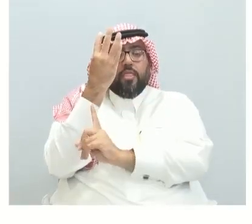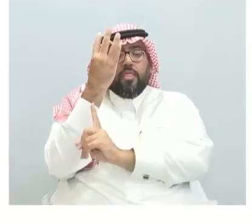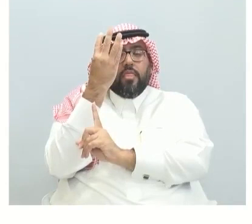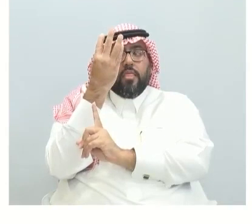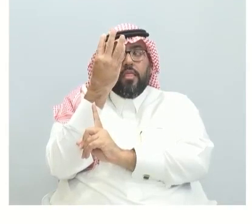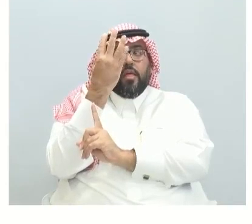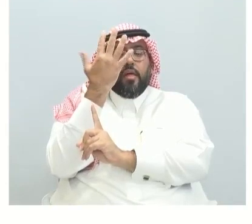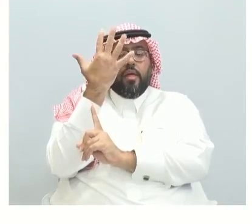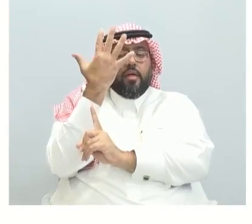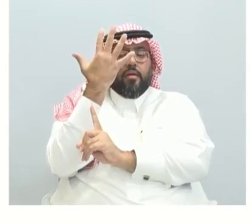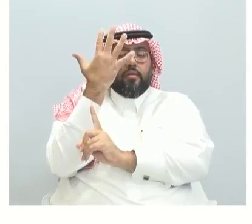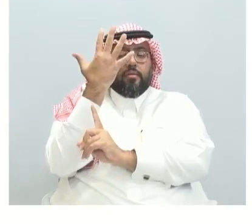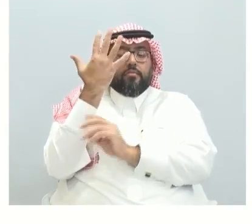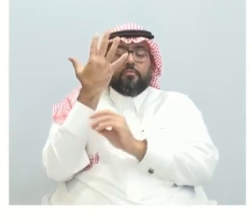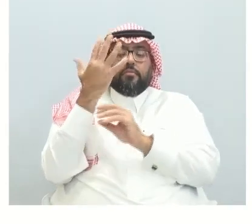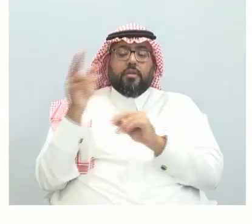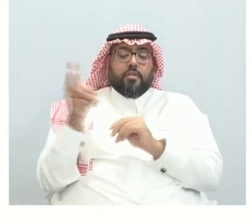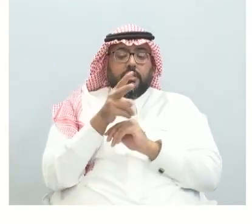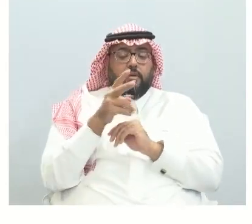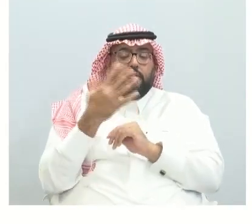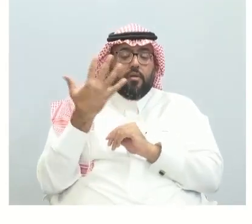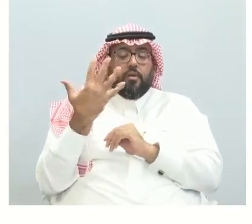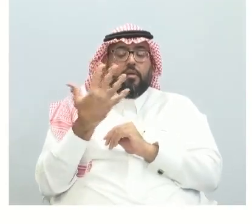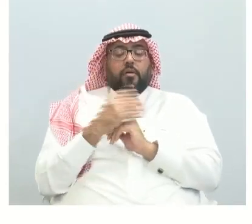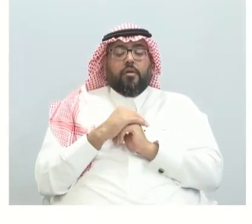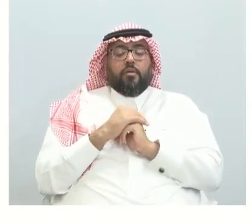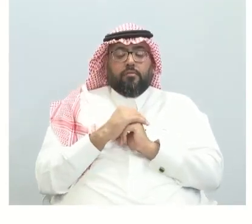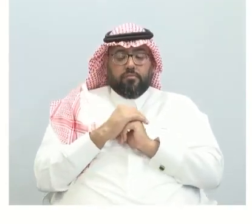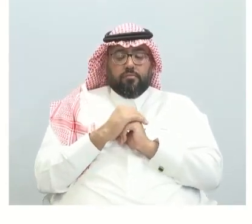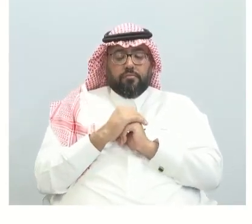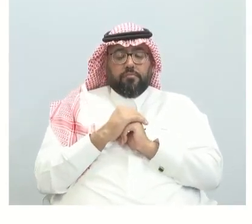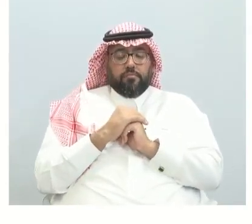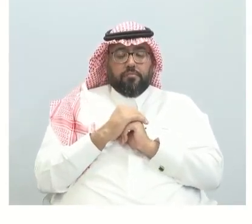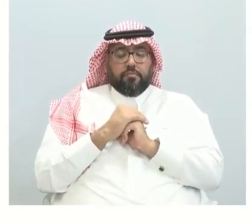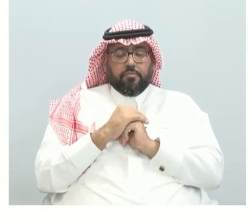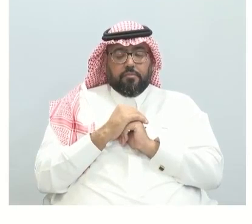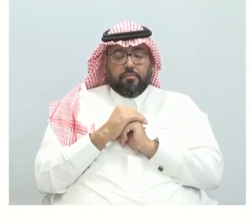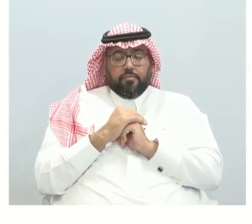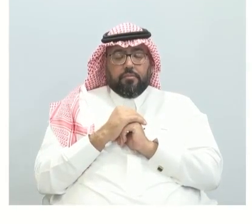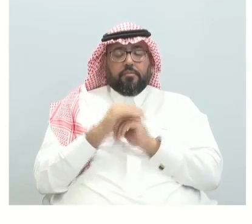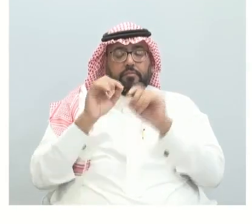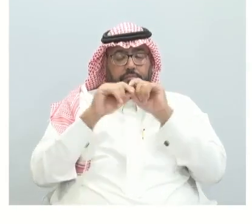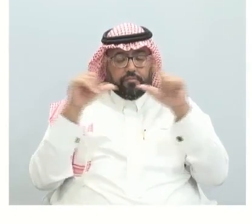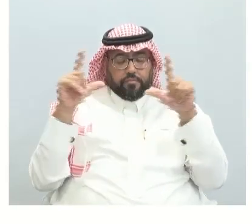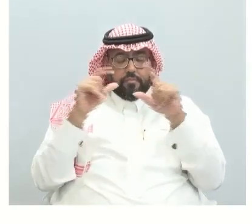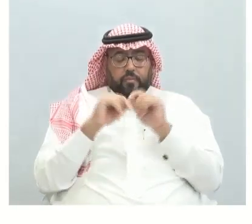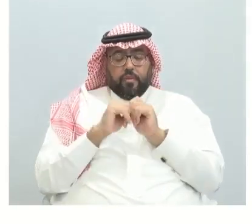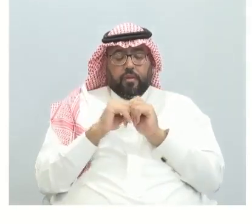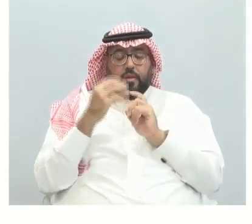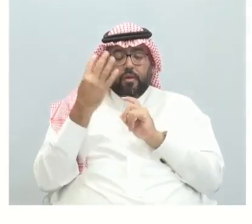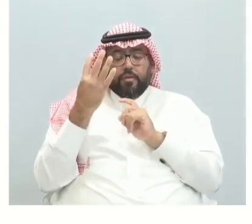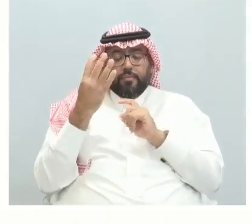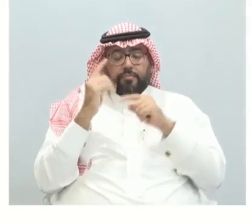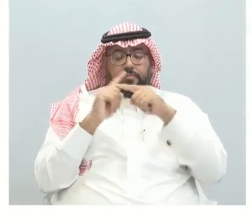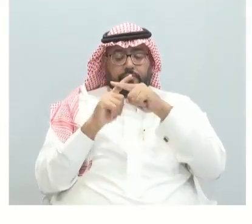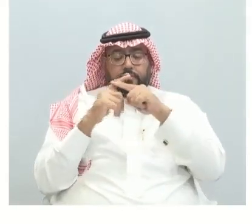اصبح الناتج هنا لديه اربع العدد هنا خمسه واضح العطار اذن اربعه